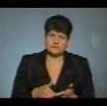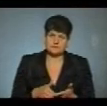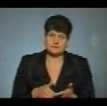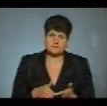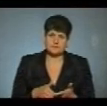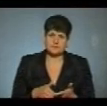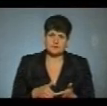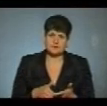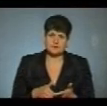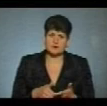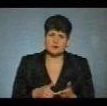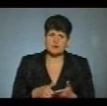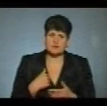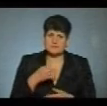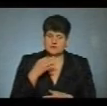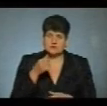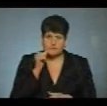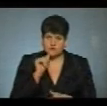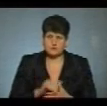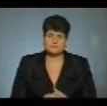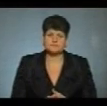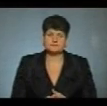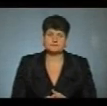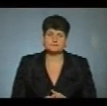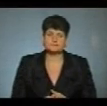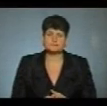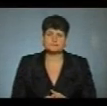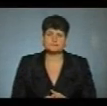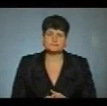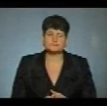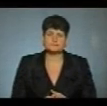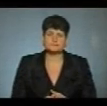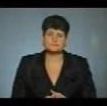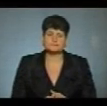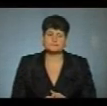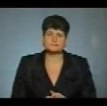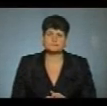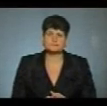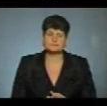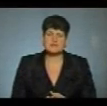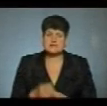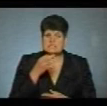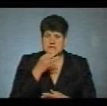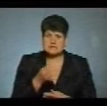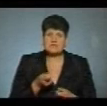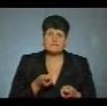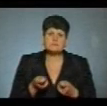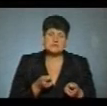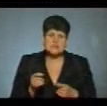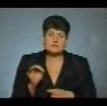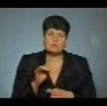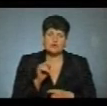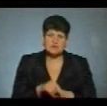відповідаю за те, що вчора, я знаю, так. Зрозуміло. Власне, сказав голова адміністрації про те,